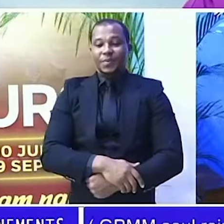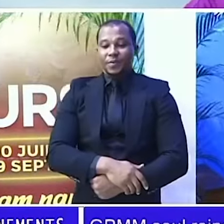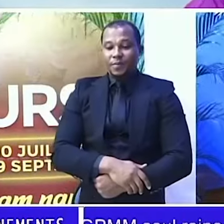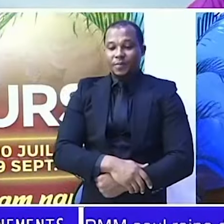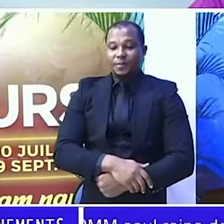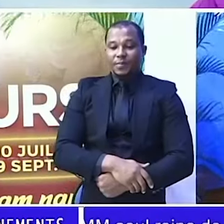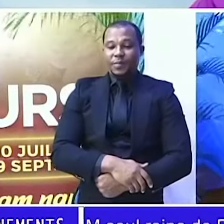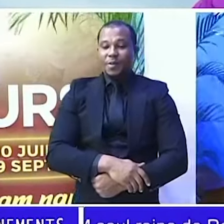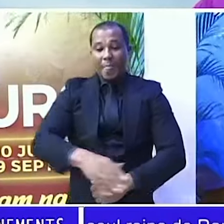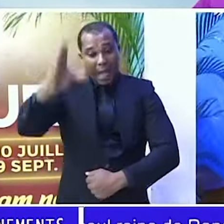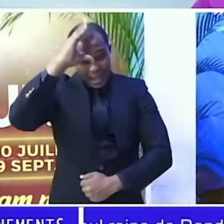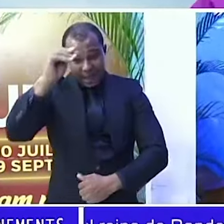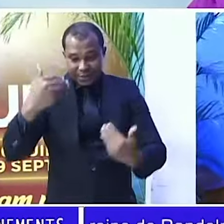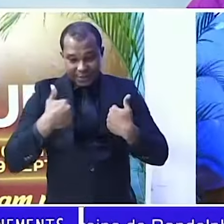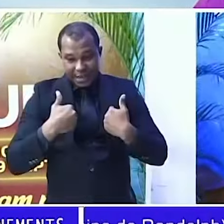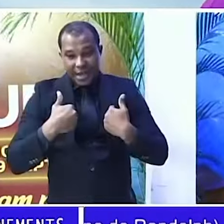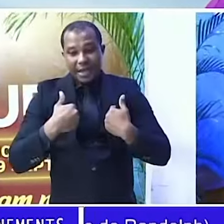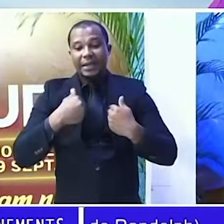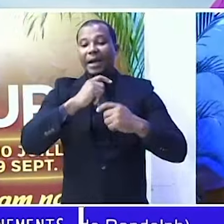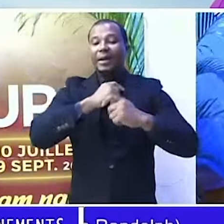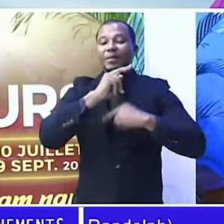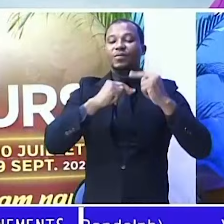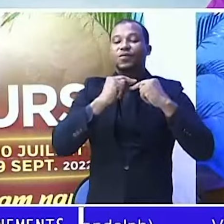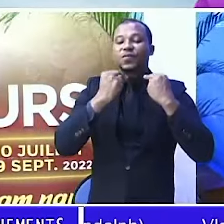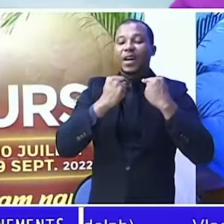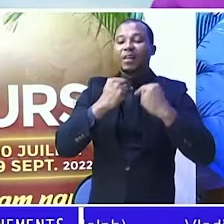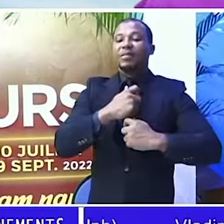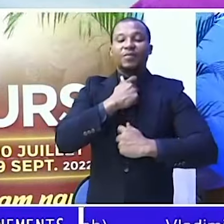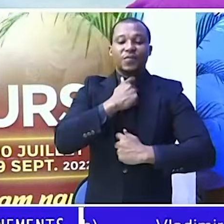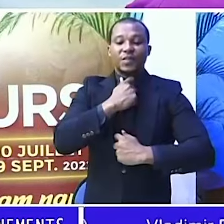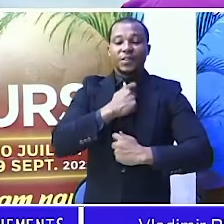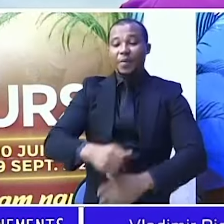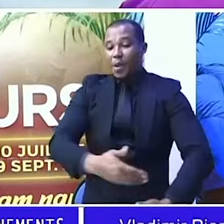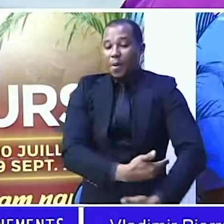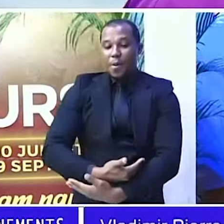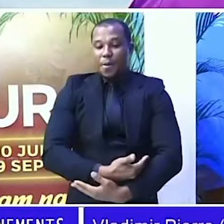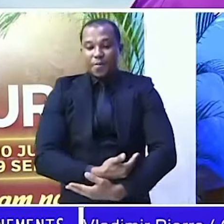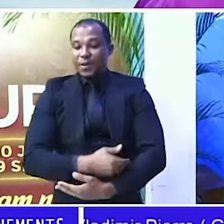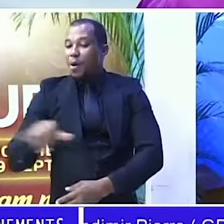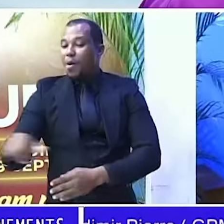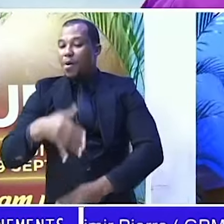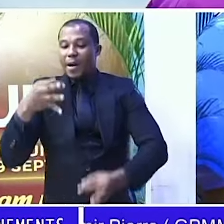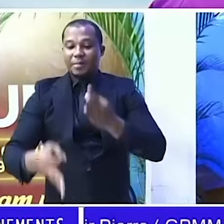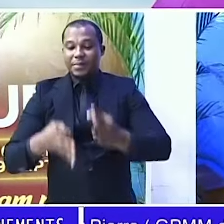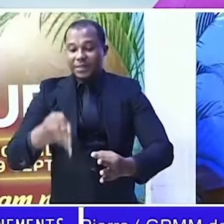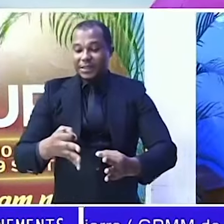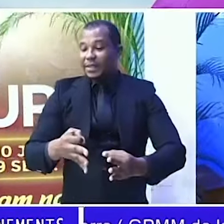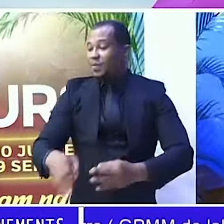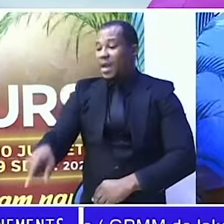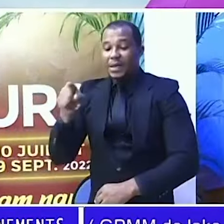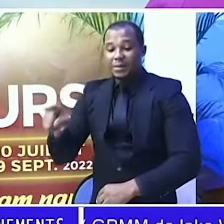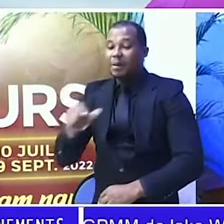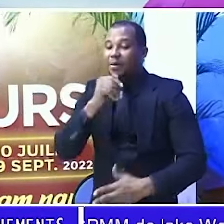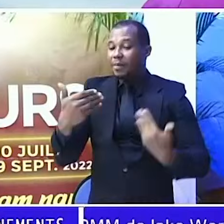ki gen cravate bien rangé madame yo beaucoup de avec fierté petit yo même si ti moun nan poko gen vers mais acheter un petit col